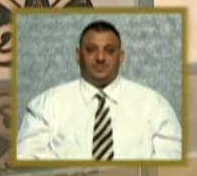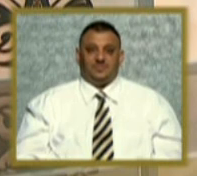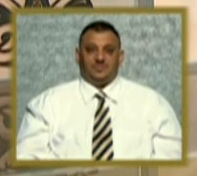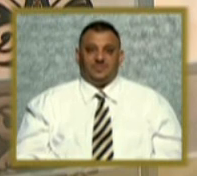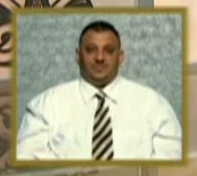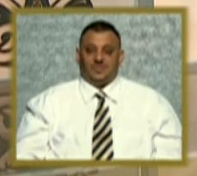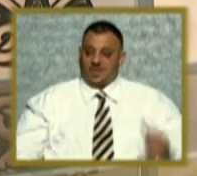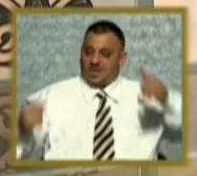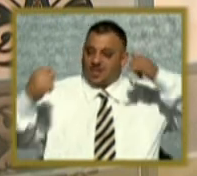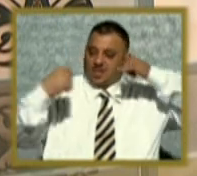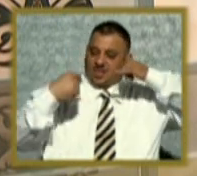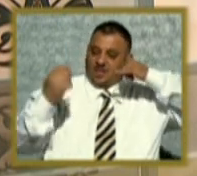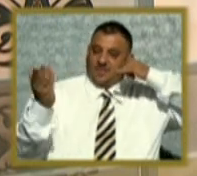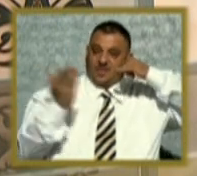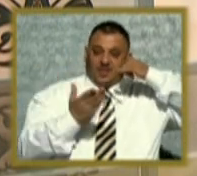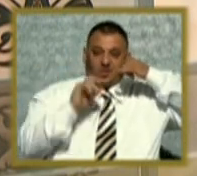تفضل ابو مهند.